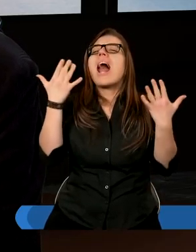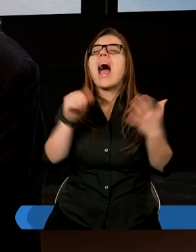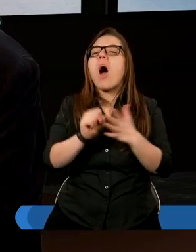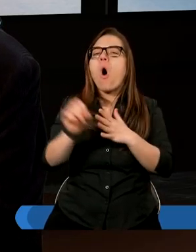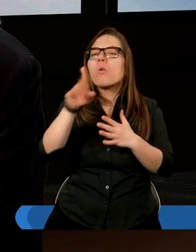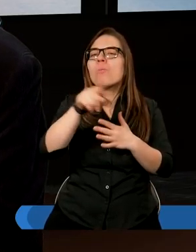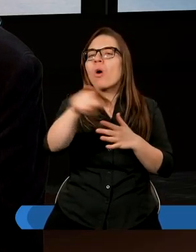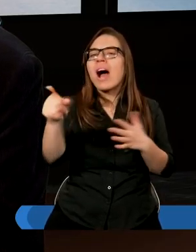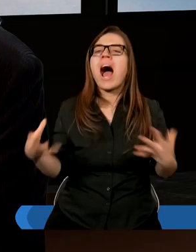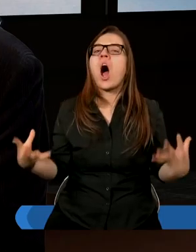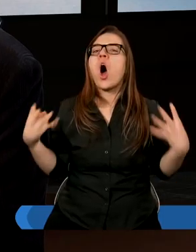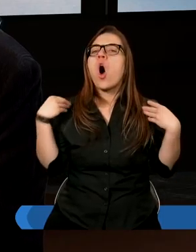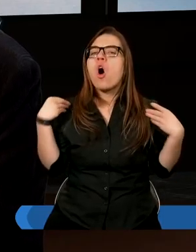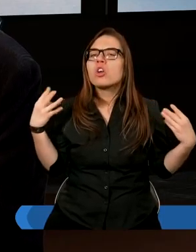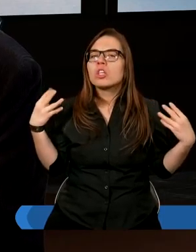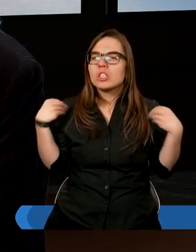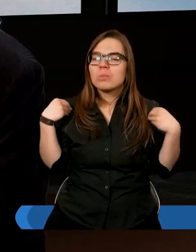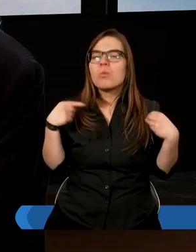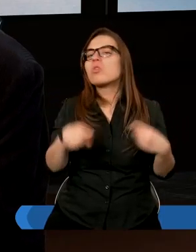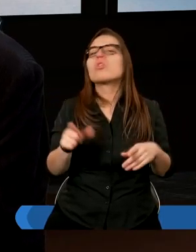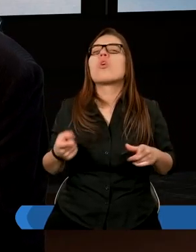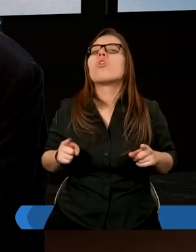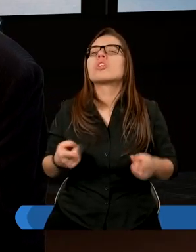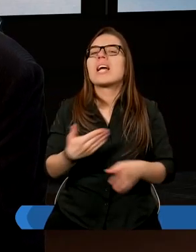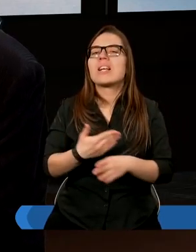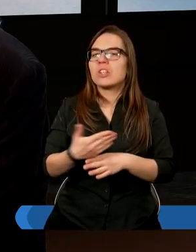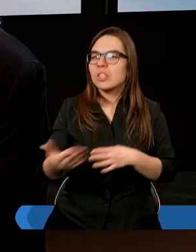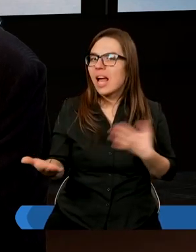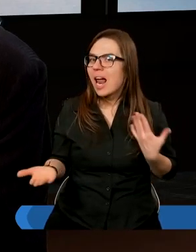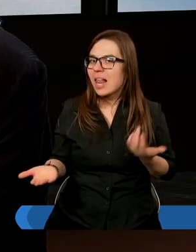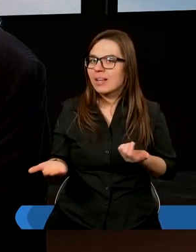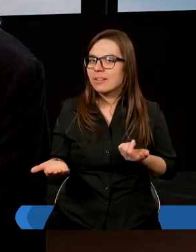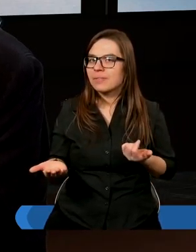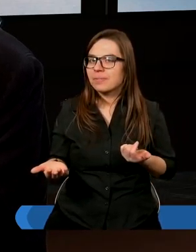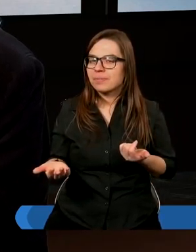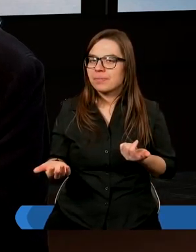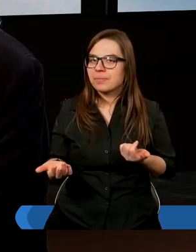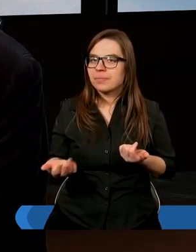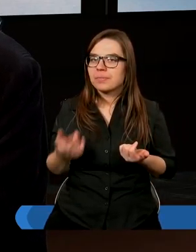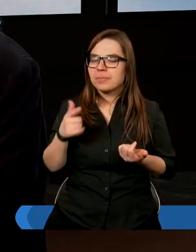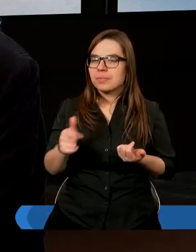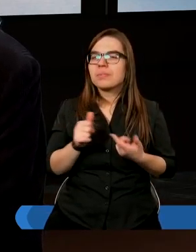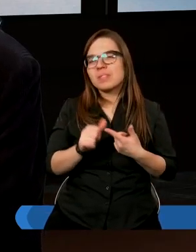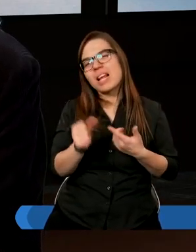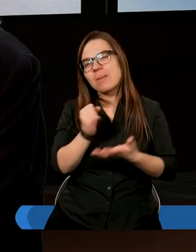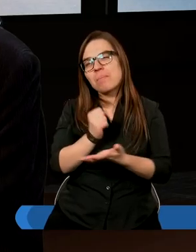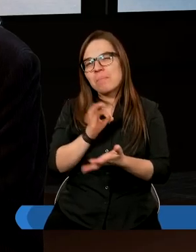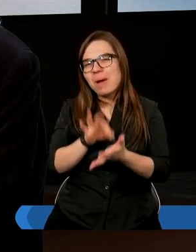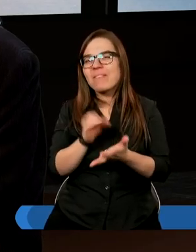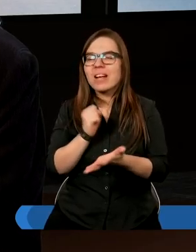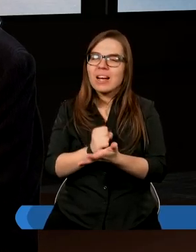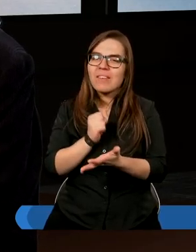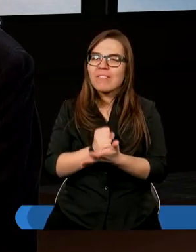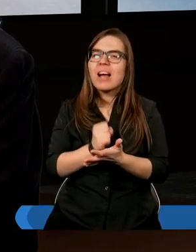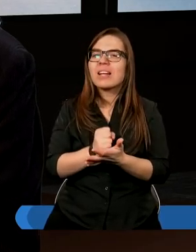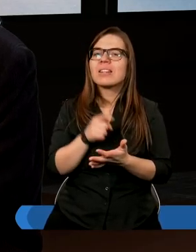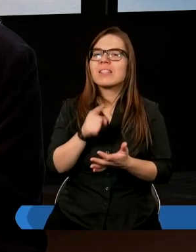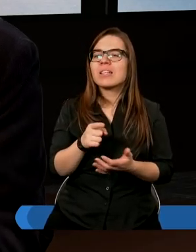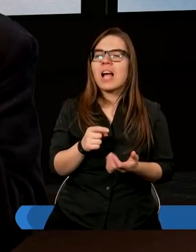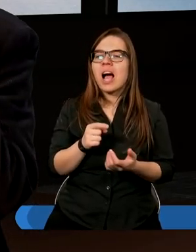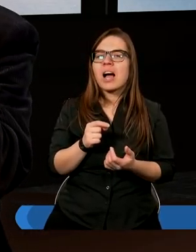i co się z tym dzieje jest taki zbiornik wodny